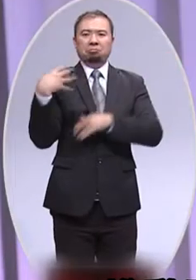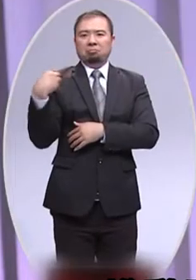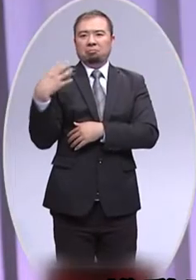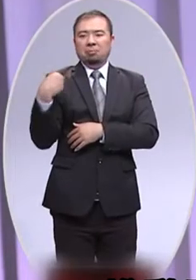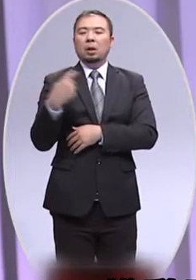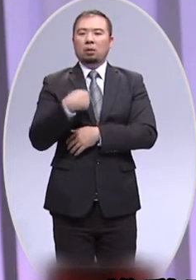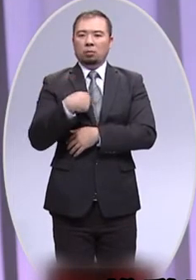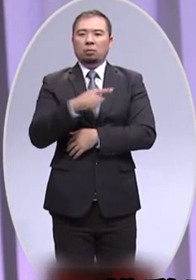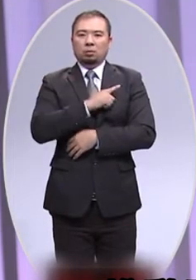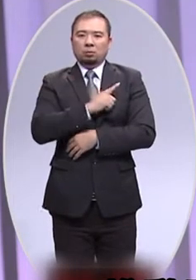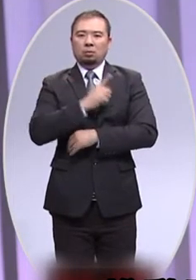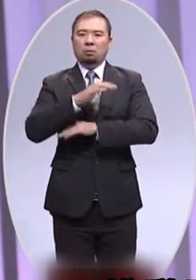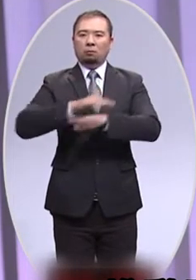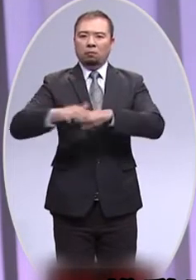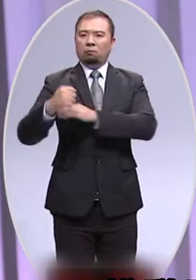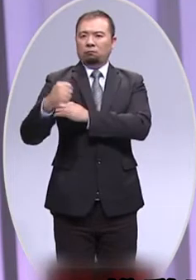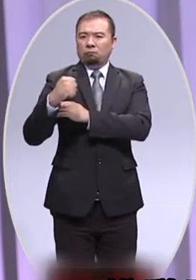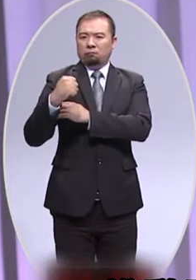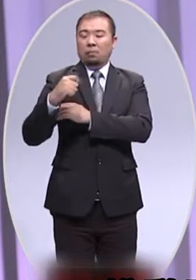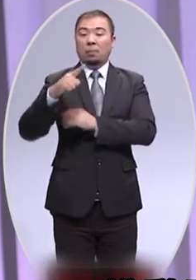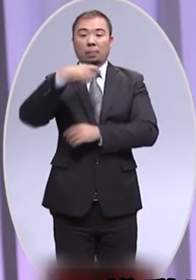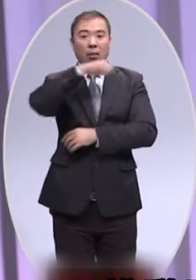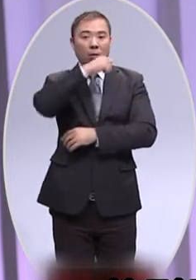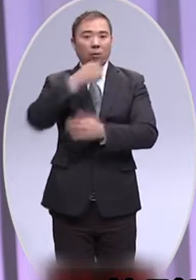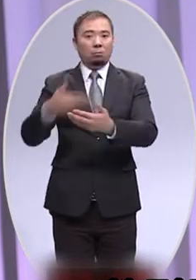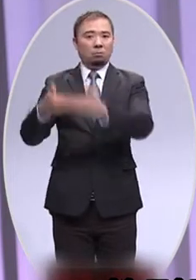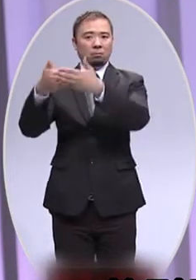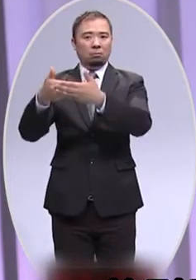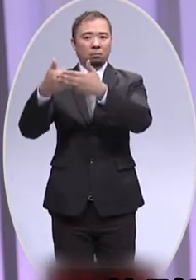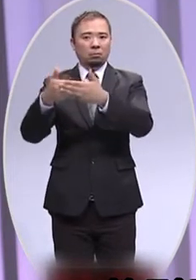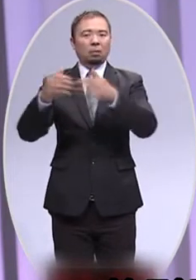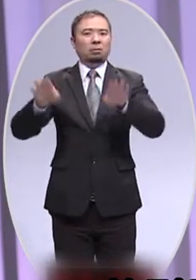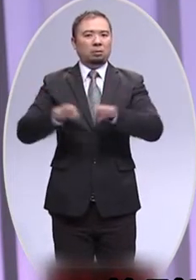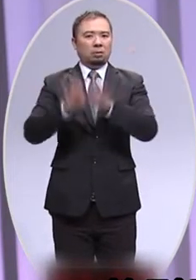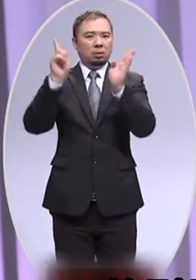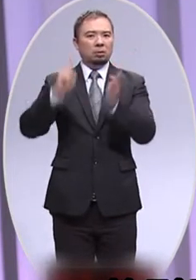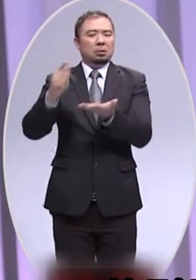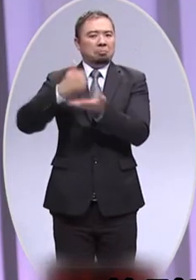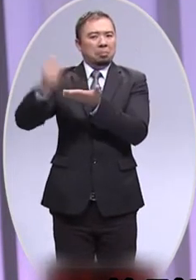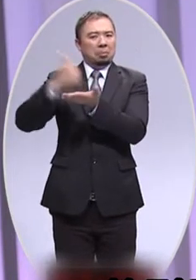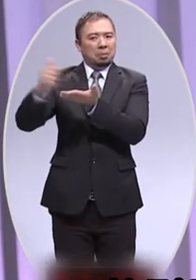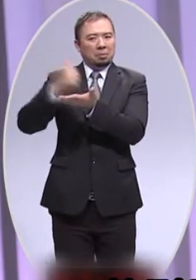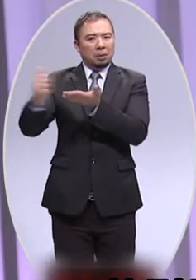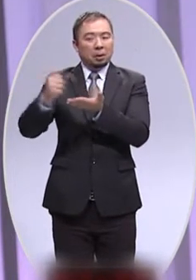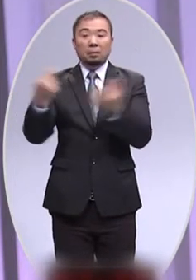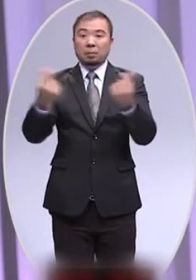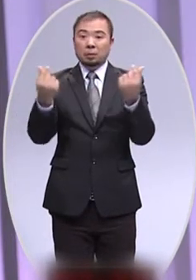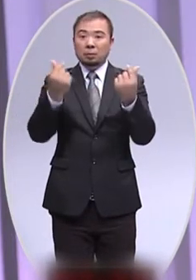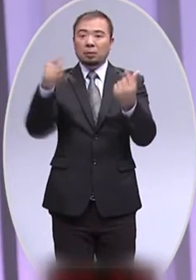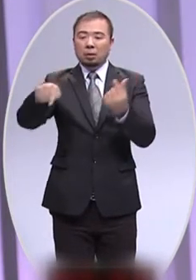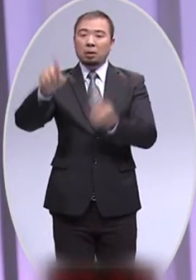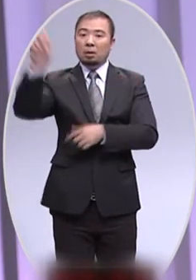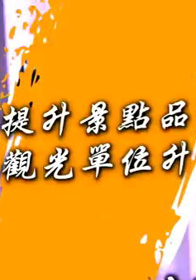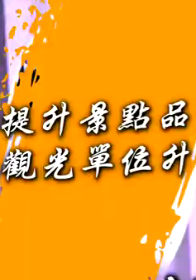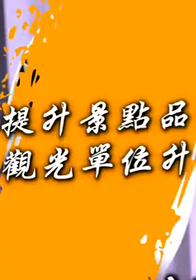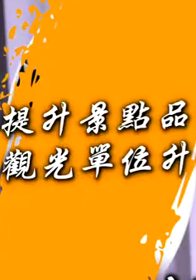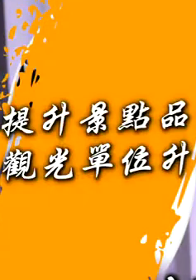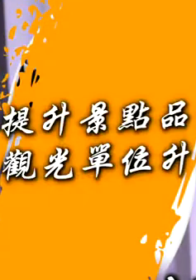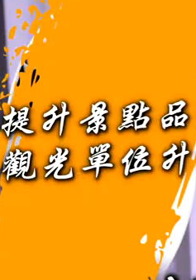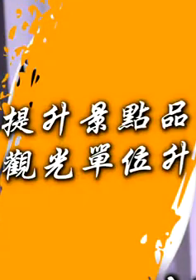推动两岸要恢复贸易交流，特别是对那些观光旅游业和演艺人